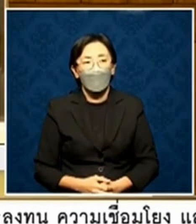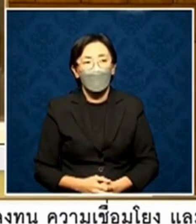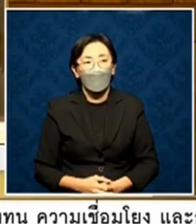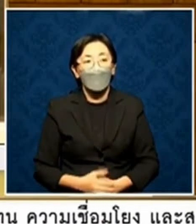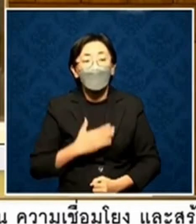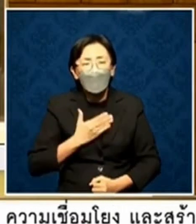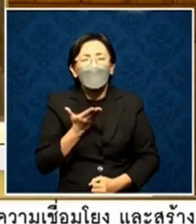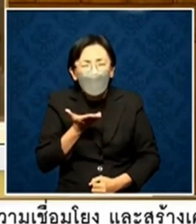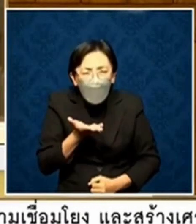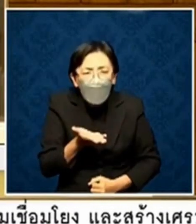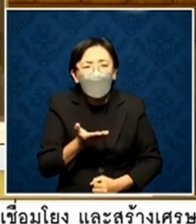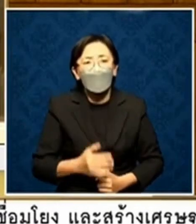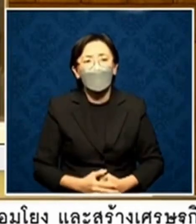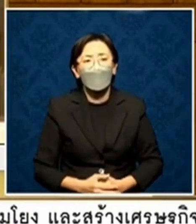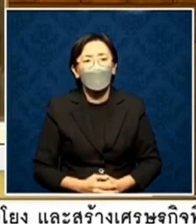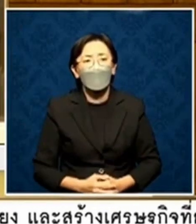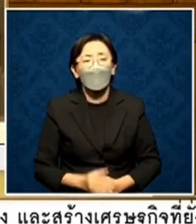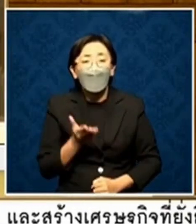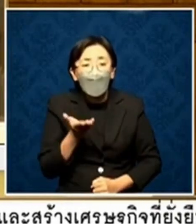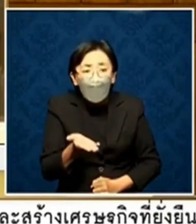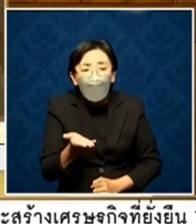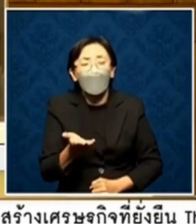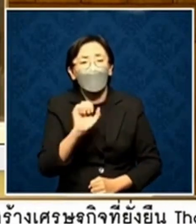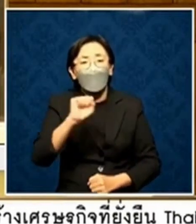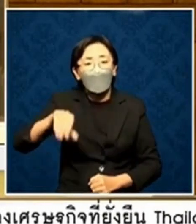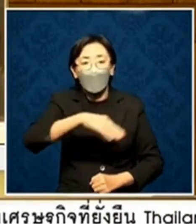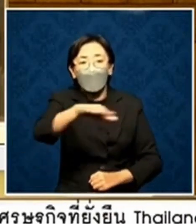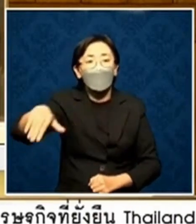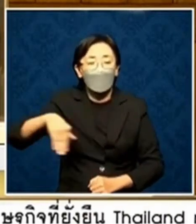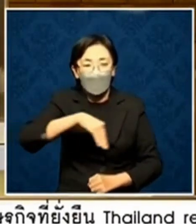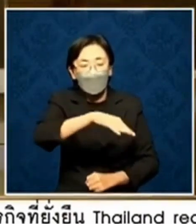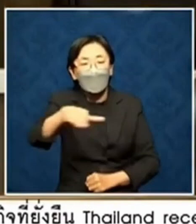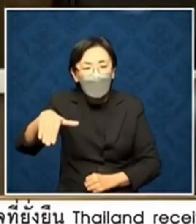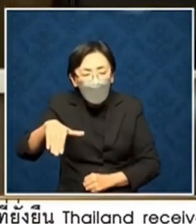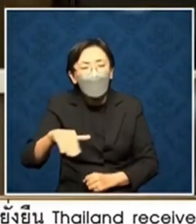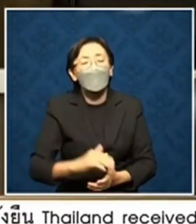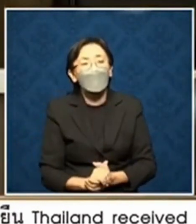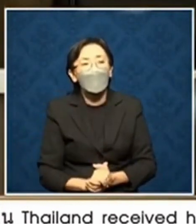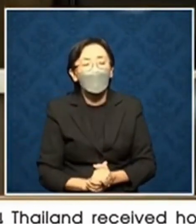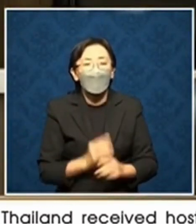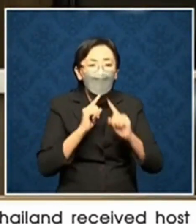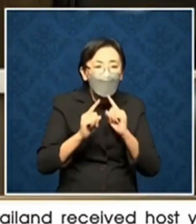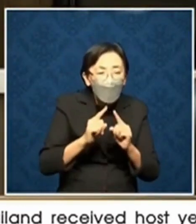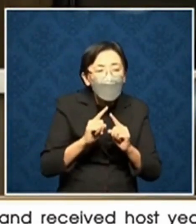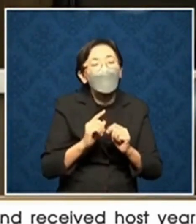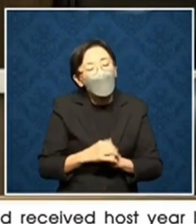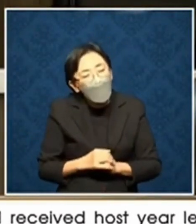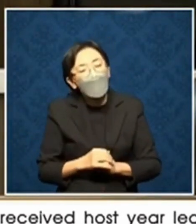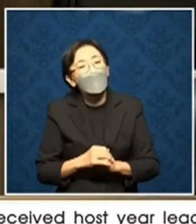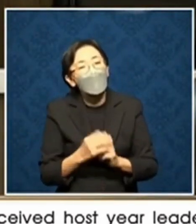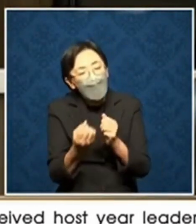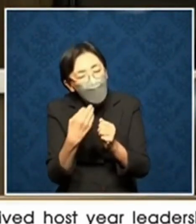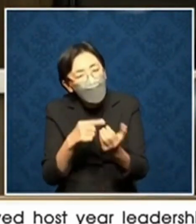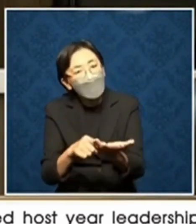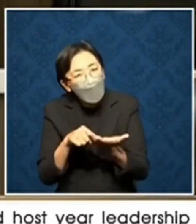ผมขอแค่นี้เองผมขอให้สภาเป็นสถานที่ที่รับฟังรับข้อเสนอแนะผมพร้อม